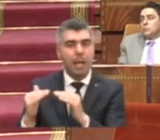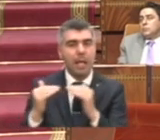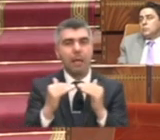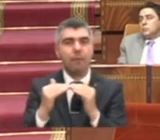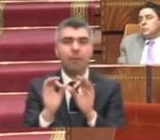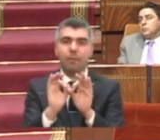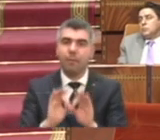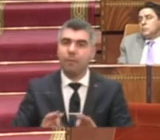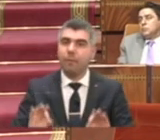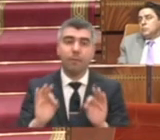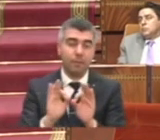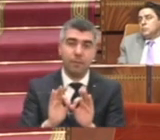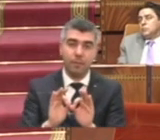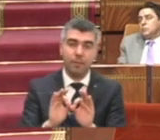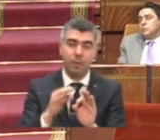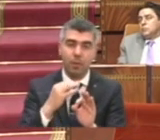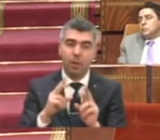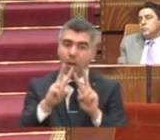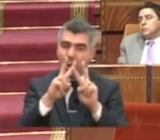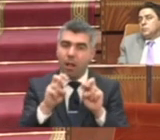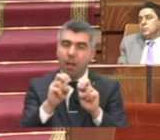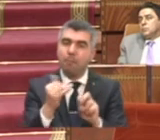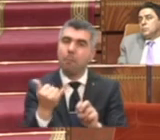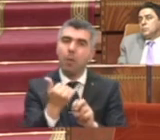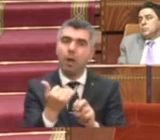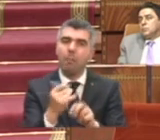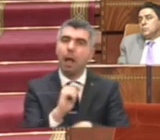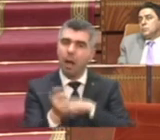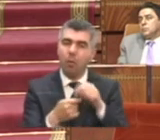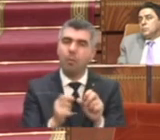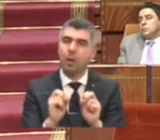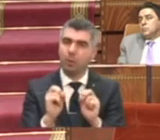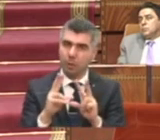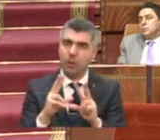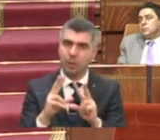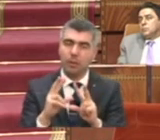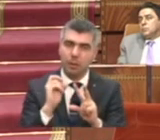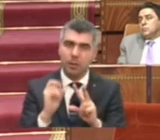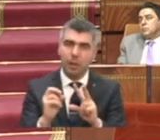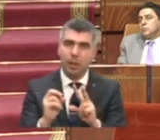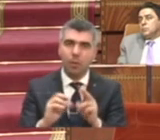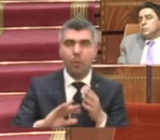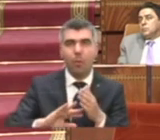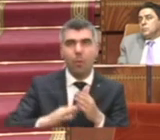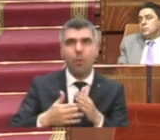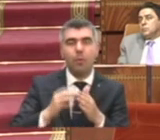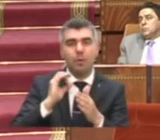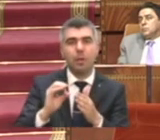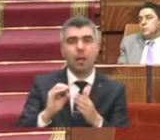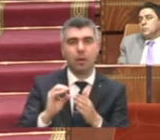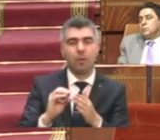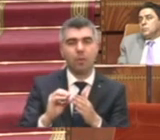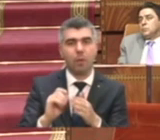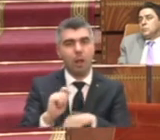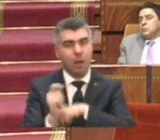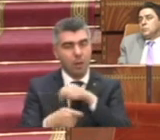التعمير وكذلك هاد المراقبه وهاد طبيعه يعني المقاربه اللي تنديروها في اتجاه يعني العالم